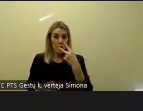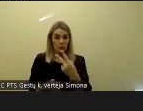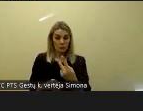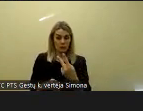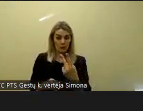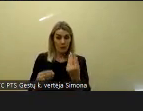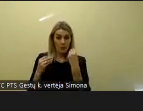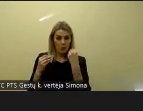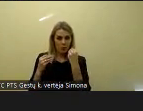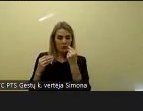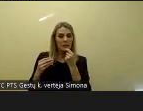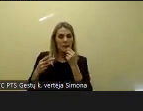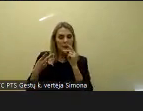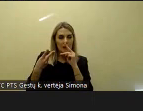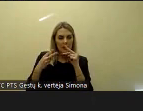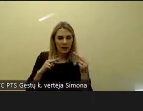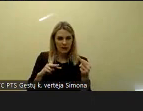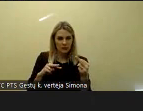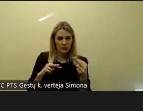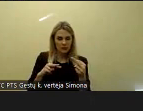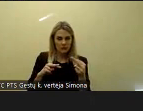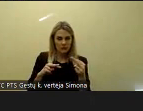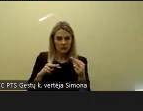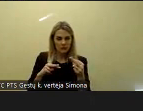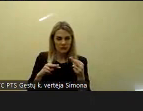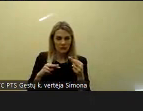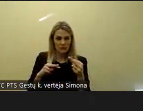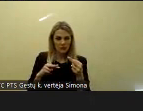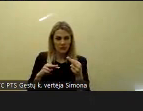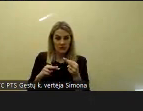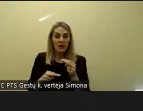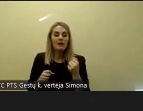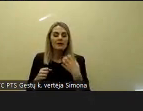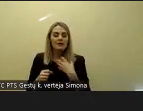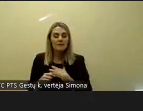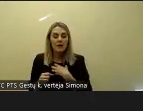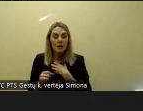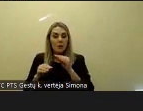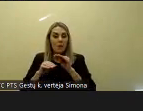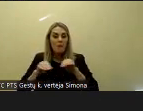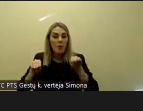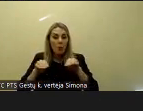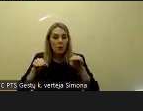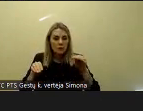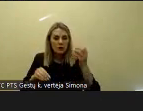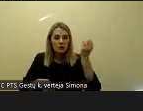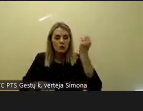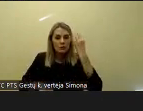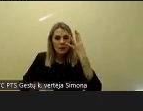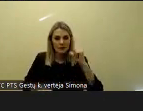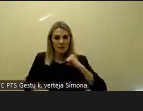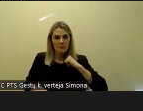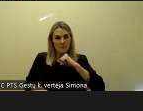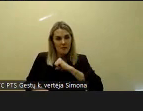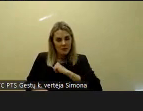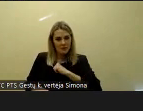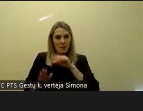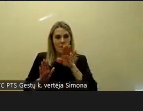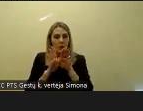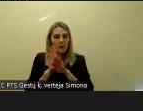galėtų būti transformuota. Ir kad mokytojai suprantų, kaip atrodo nuosekli programa,